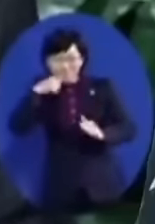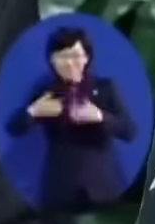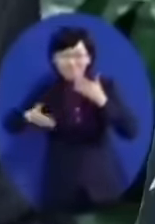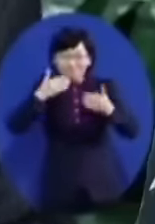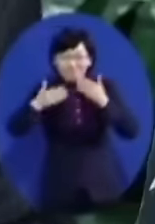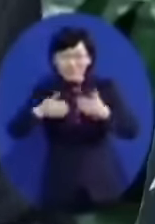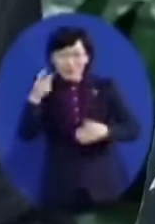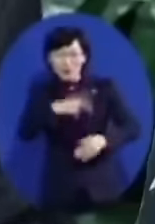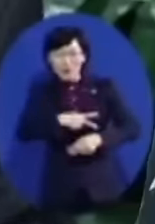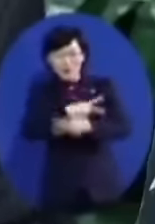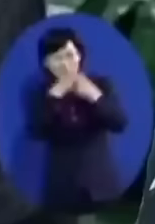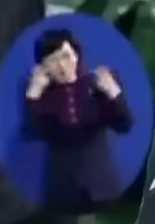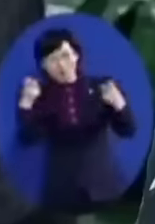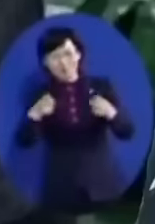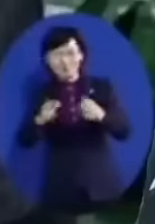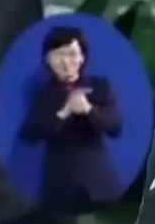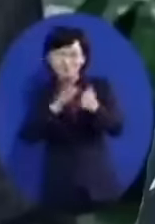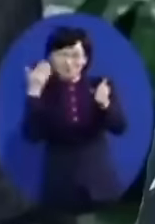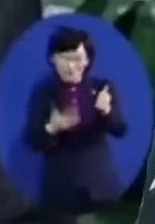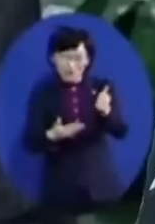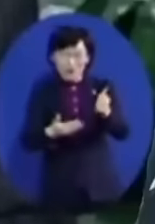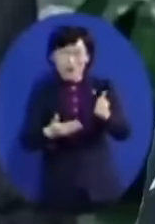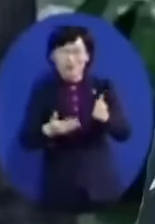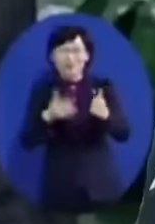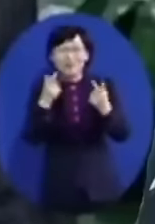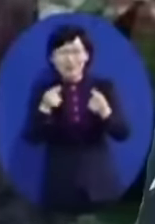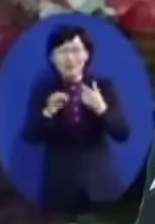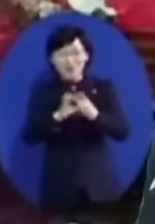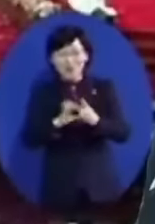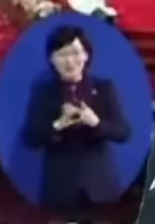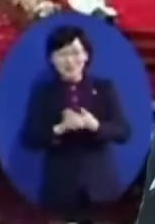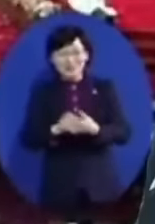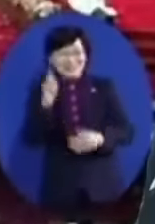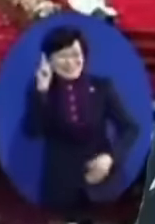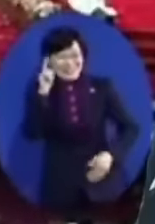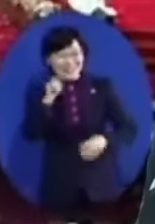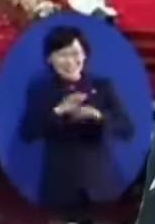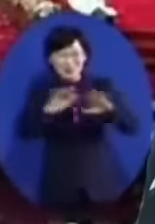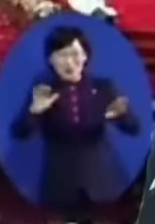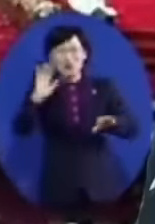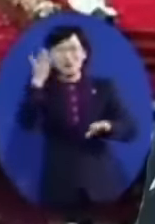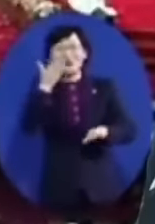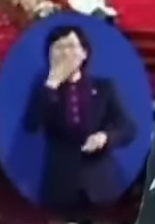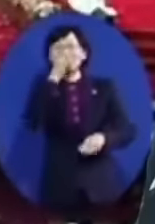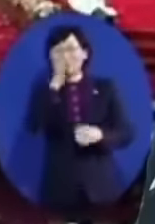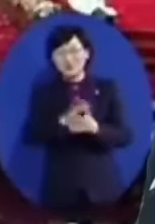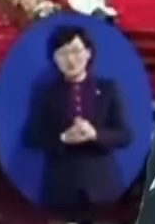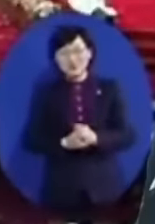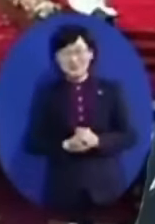또 자게 하고 어루만져 주고 그렇게 하면 스트레스에서 회복될 수 있습니다.